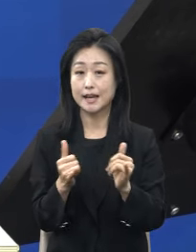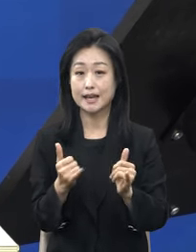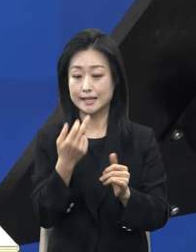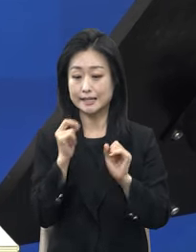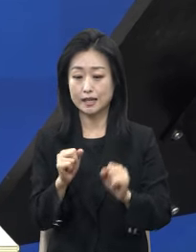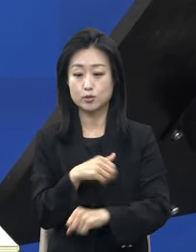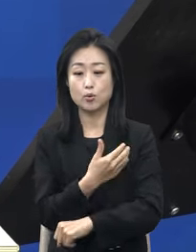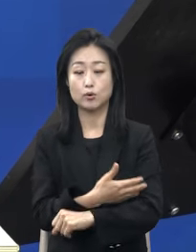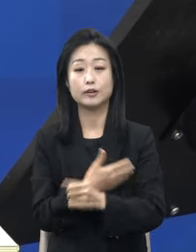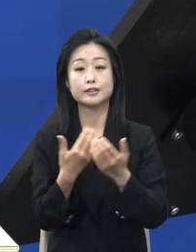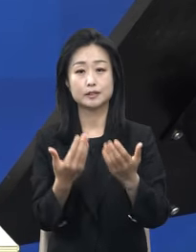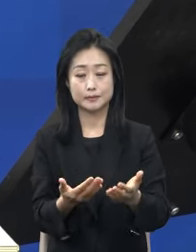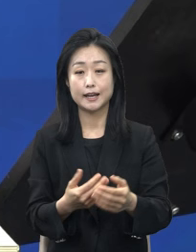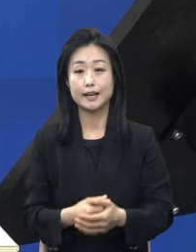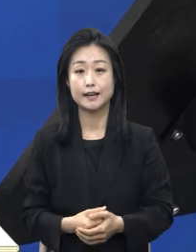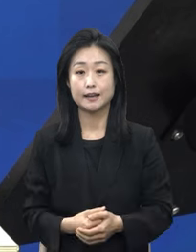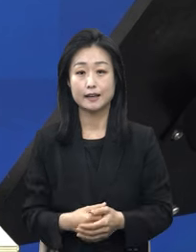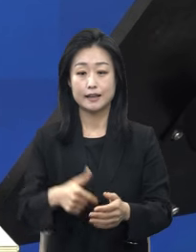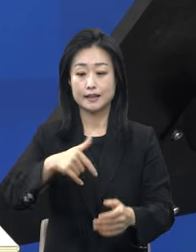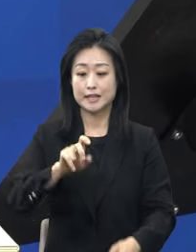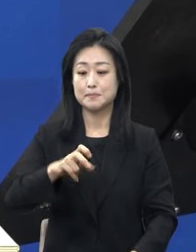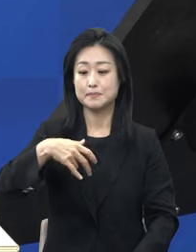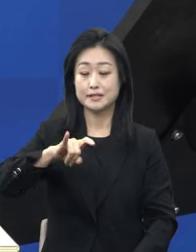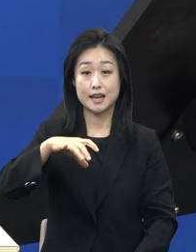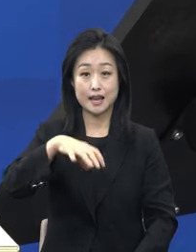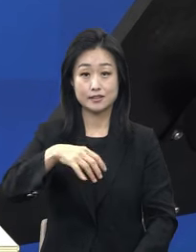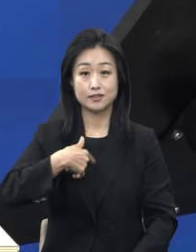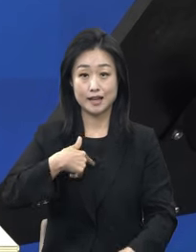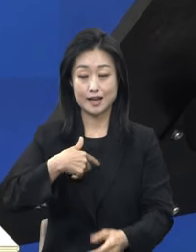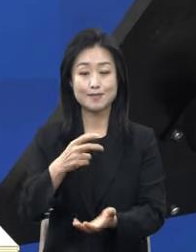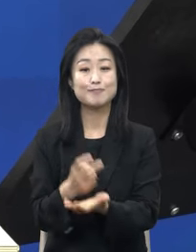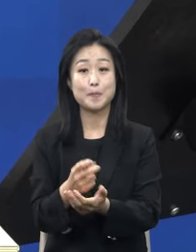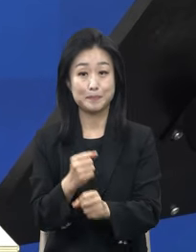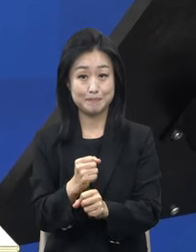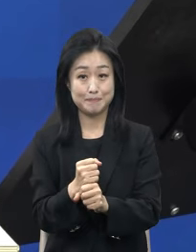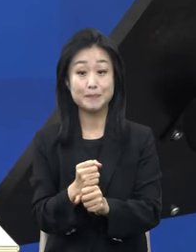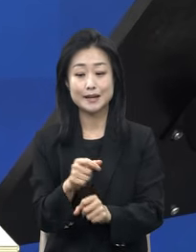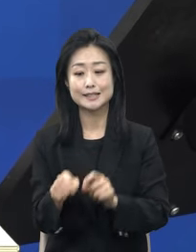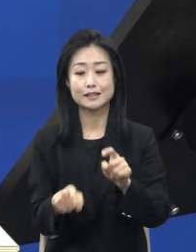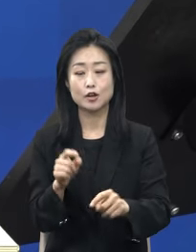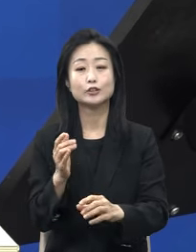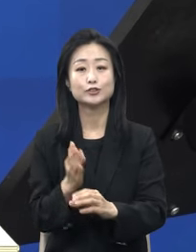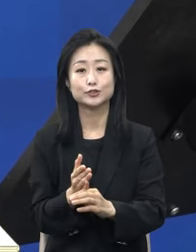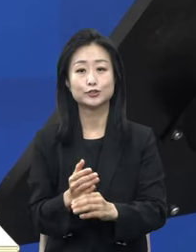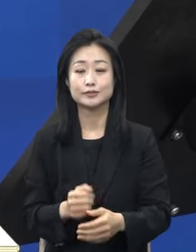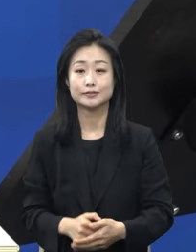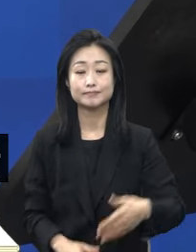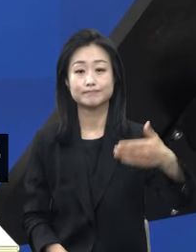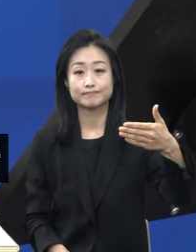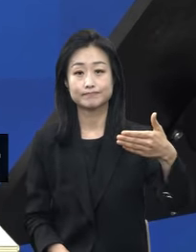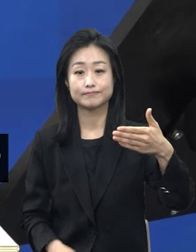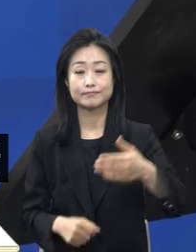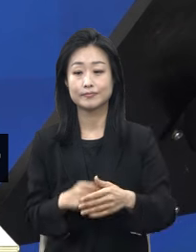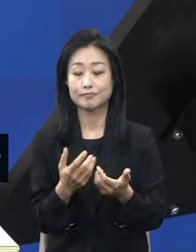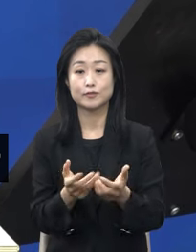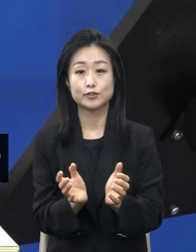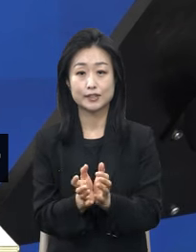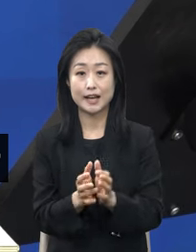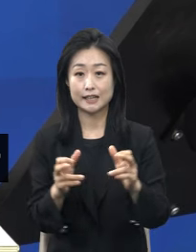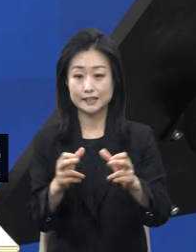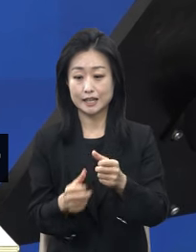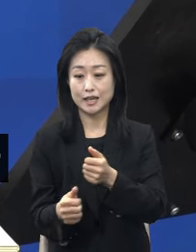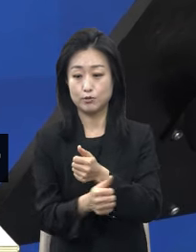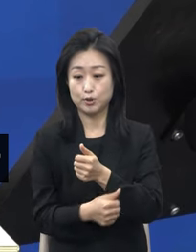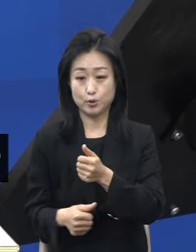생존권을 보장하겠습니다. 김제에서도 제가 만든 조례를 통해 조금씩 시행해 나가고 있습니다. 아홉 번째, 더불어민주당